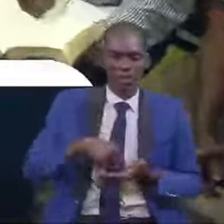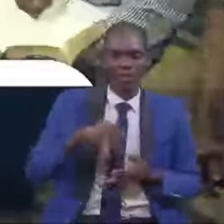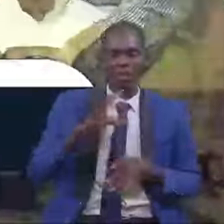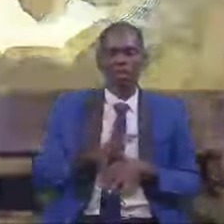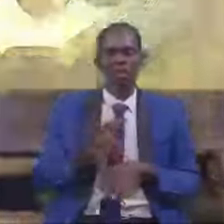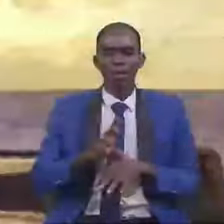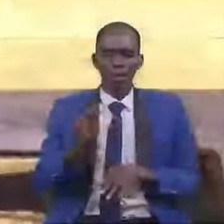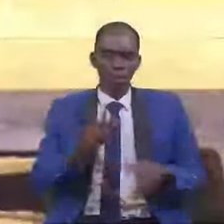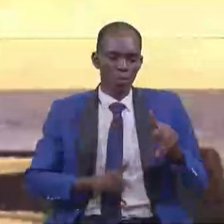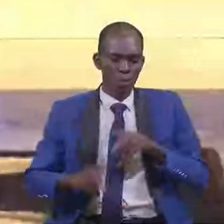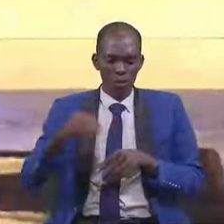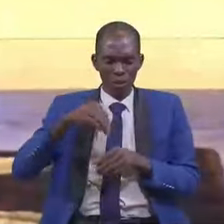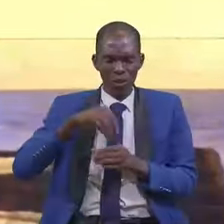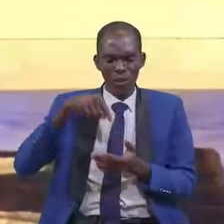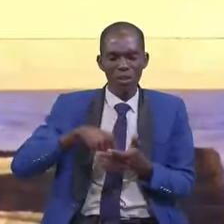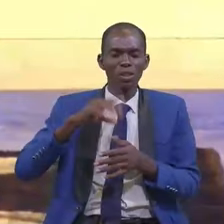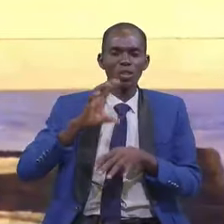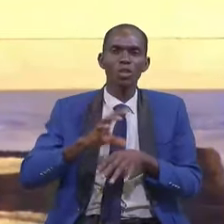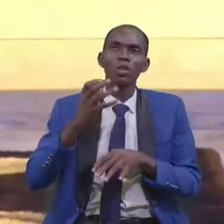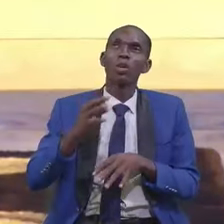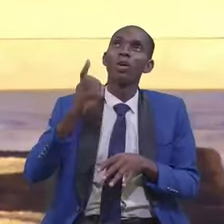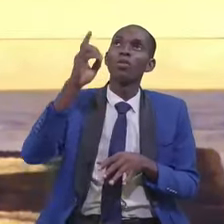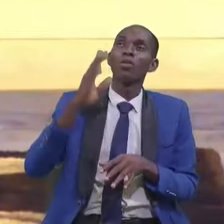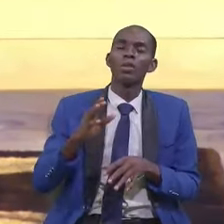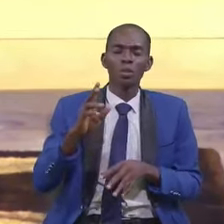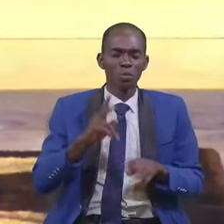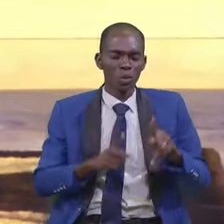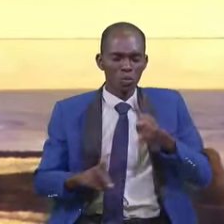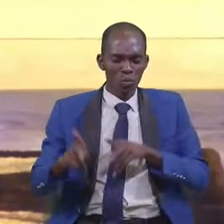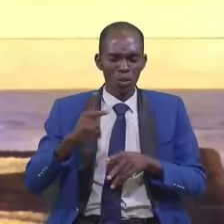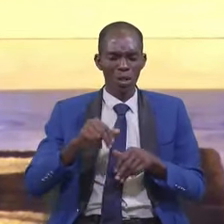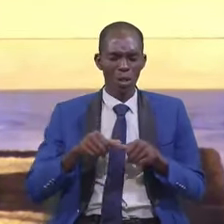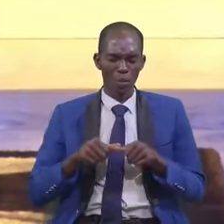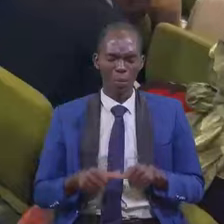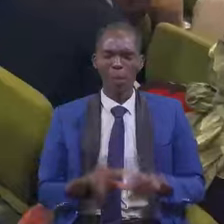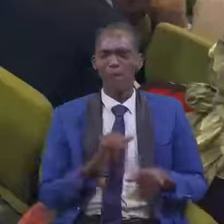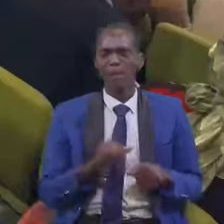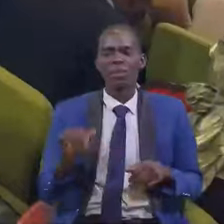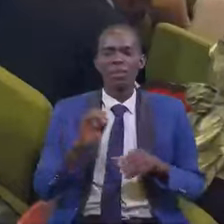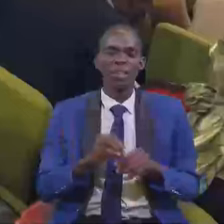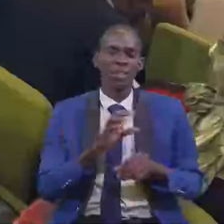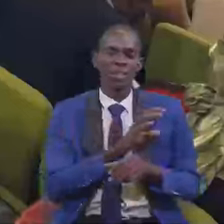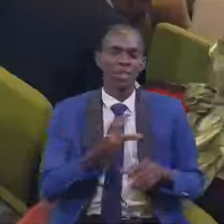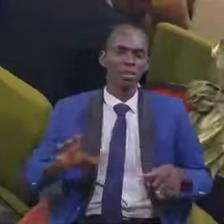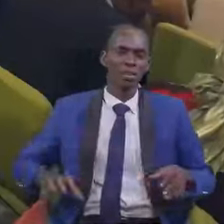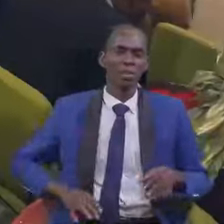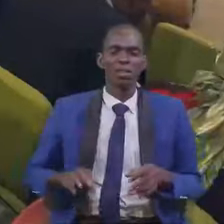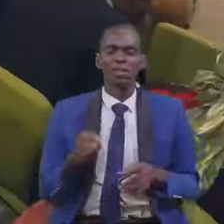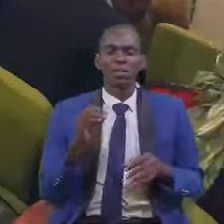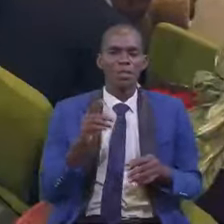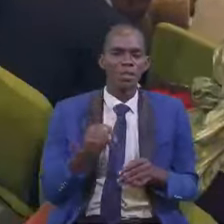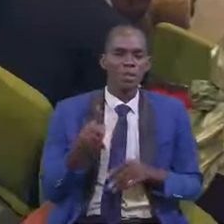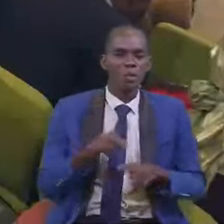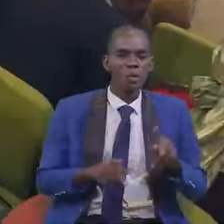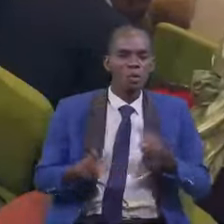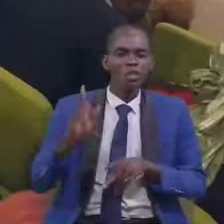dans l'église de Dieu. Aucun habitant qui demeure en Christ. Aucun habitant ne dit «